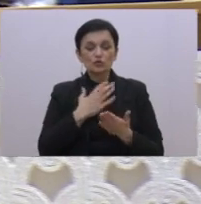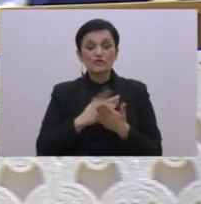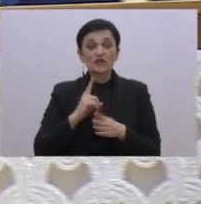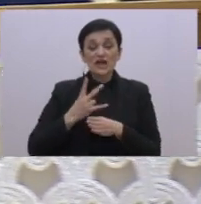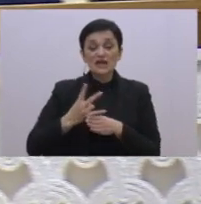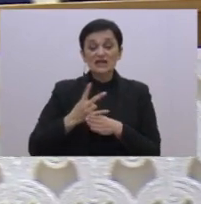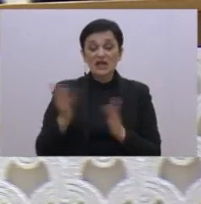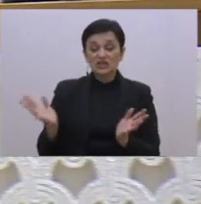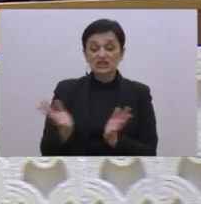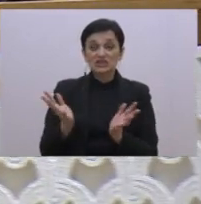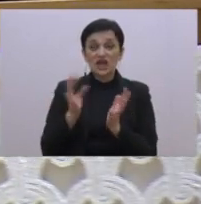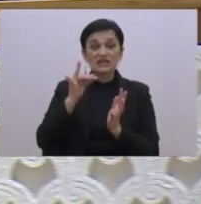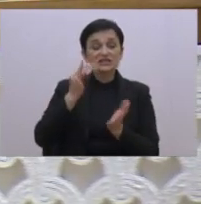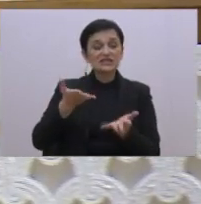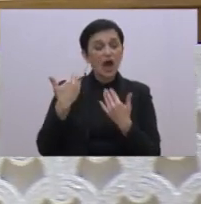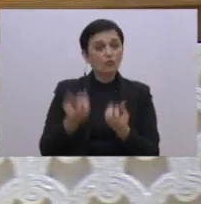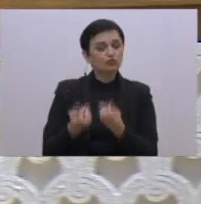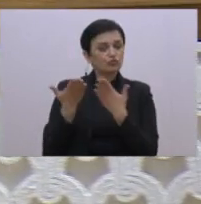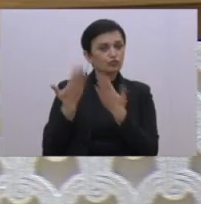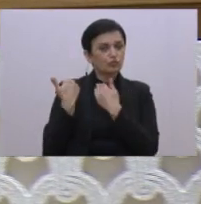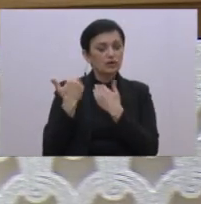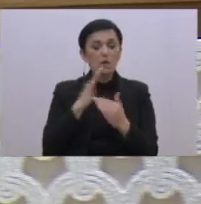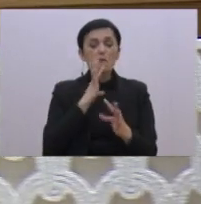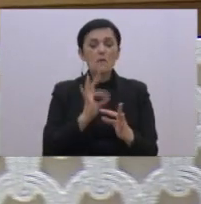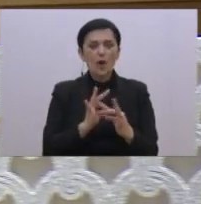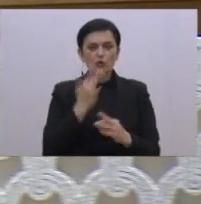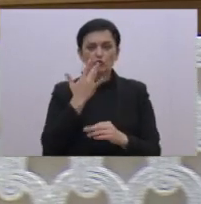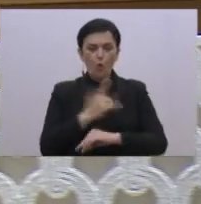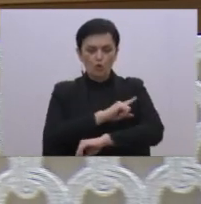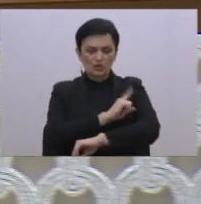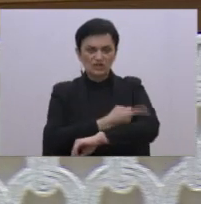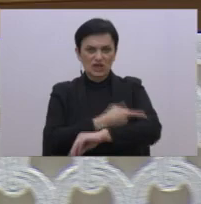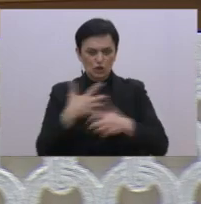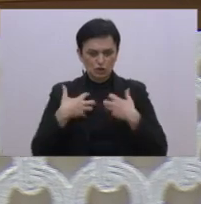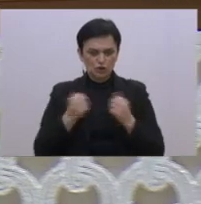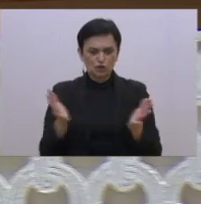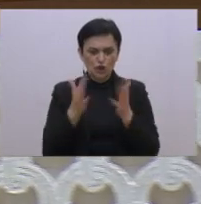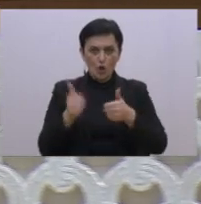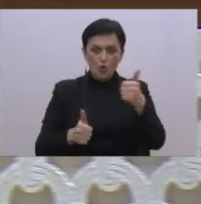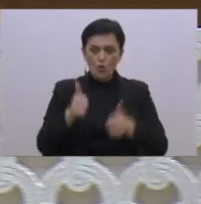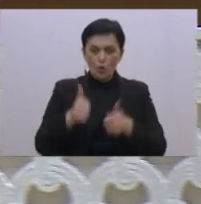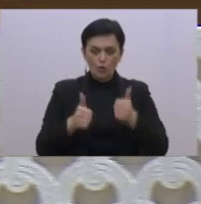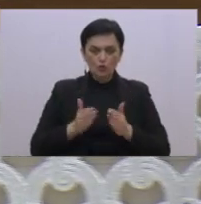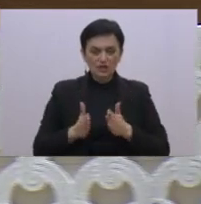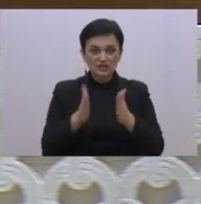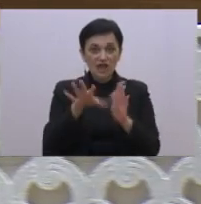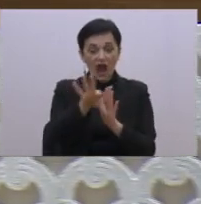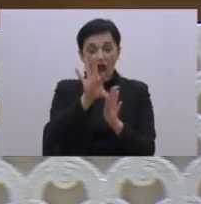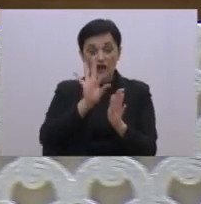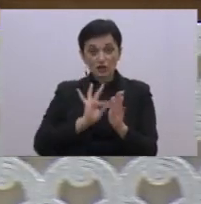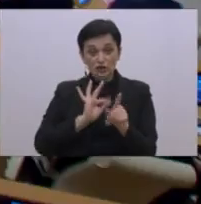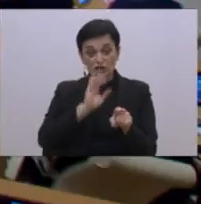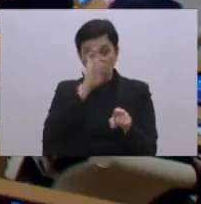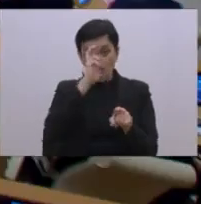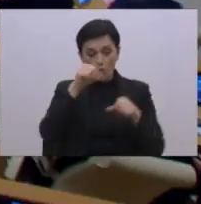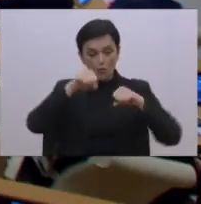რადიკალიზმის დახალიზება წარსულ ჩაბარდეს და პასუხისმგებლიანი პოლიტიკური ძალები ჯანსაღი კონკურენციის გზით არჩეული ხელისუფლების